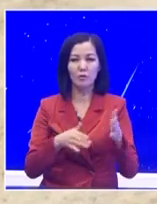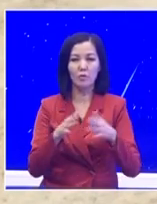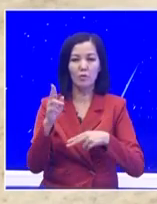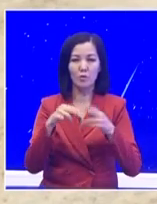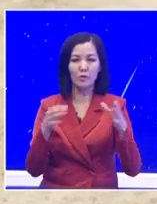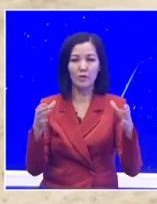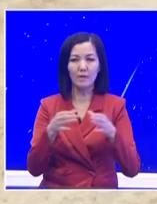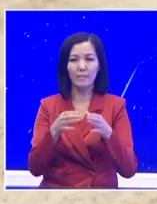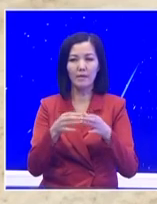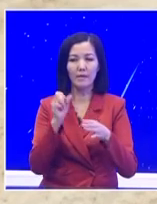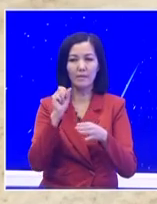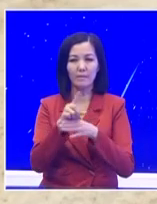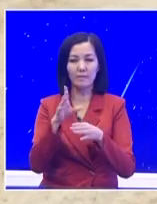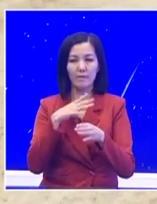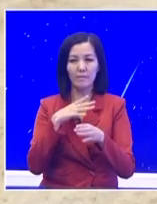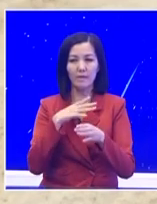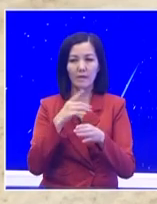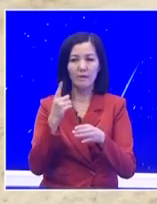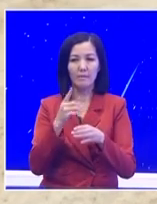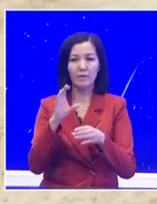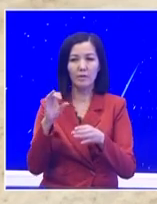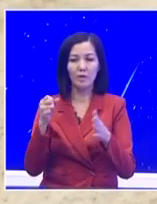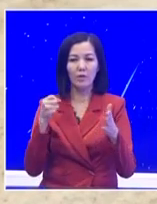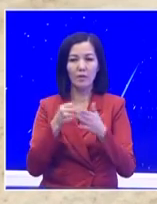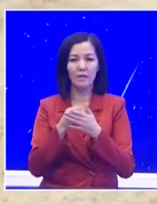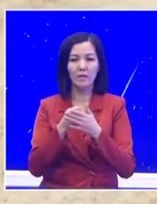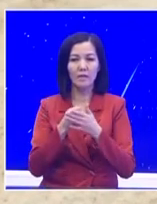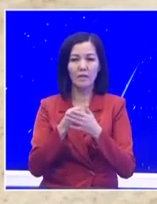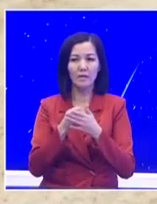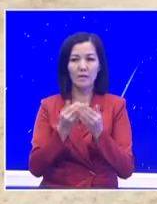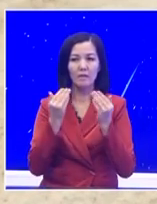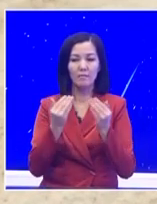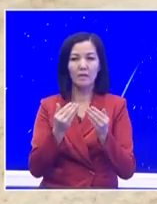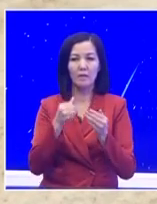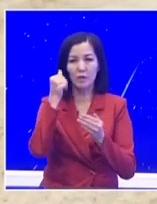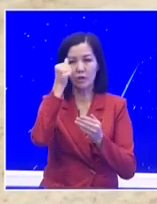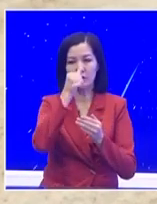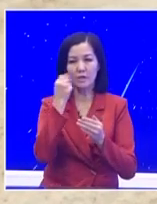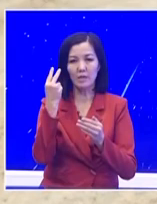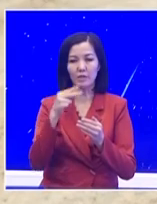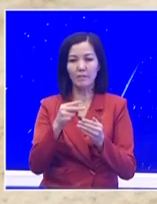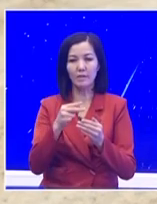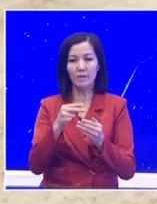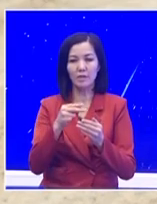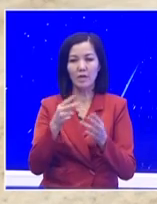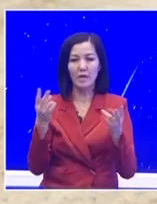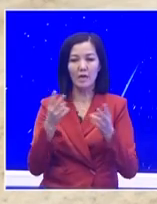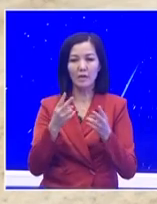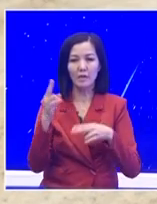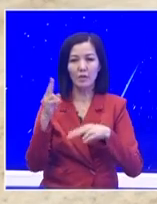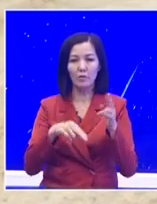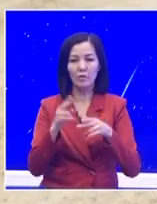компанияға тапсырма қойылған 1 сәуірге дейін биылғы жылға, 20 жылға қажетті құрылыс